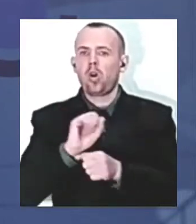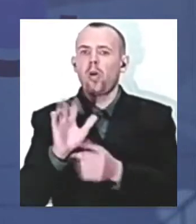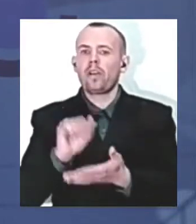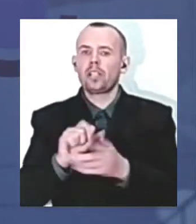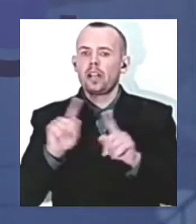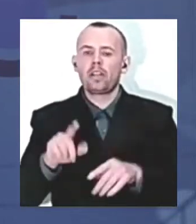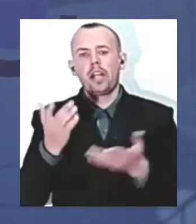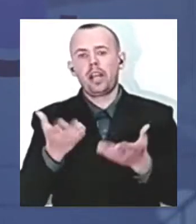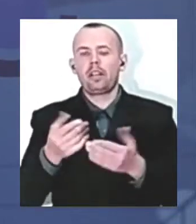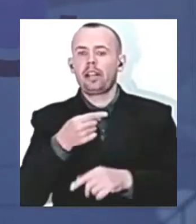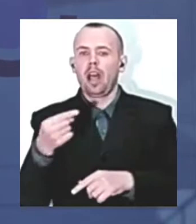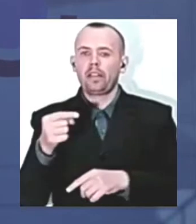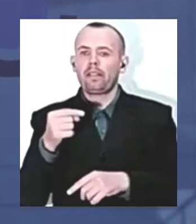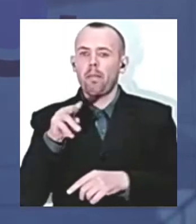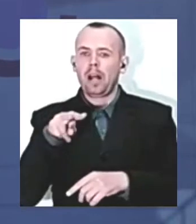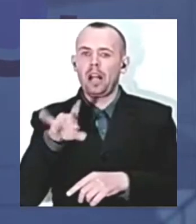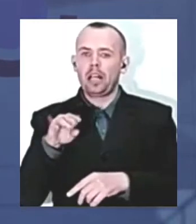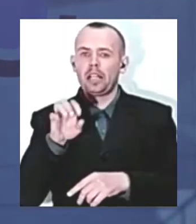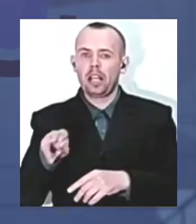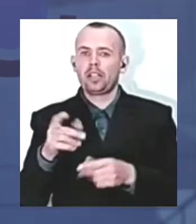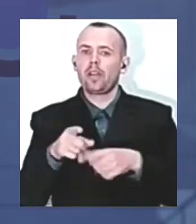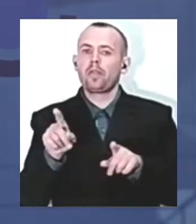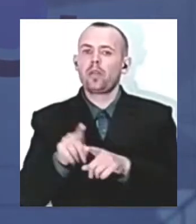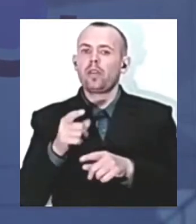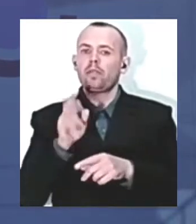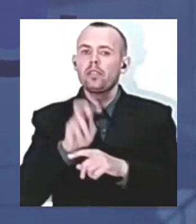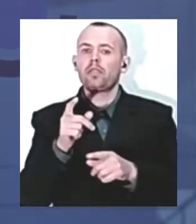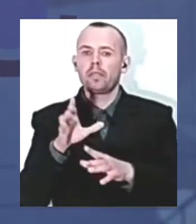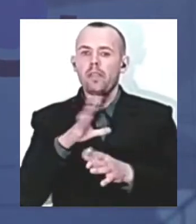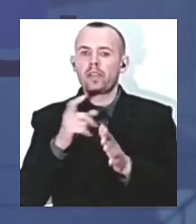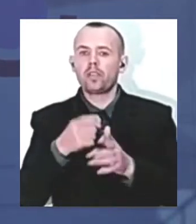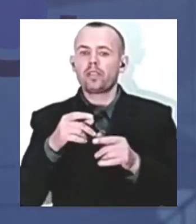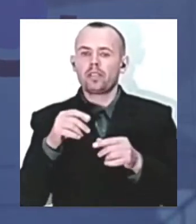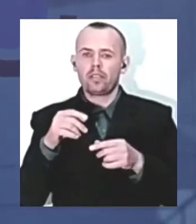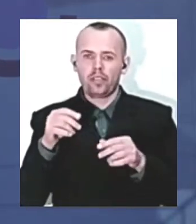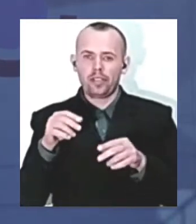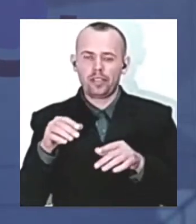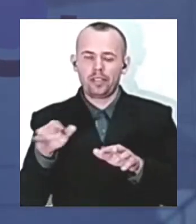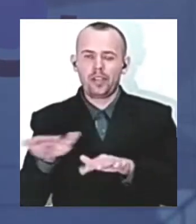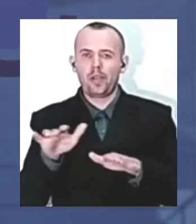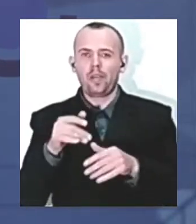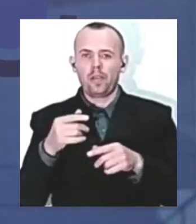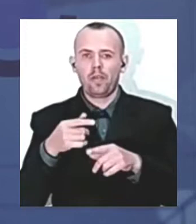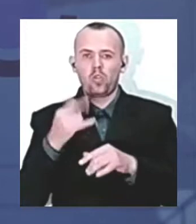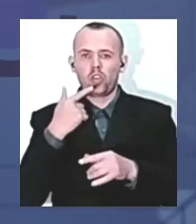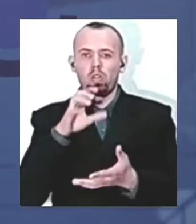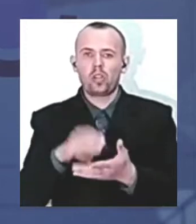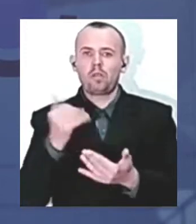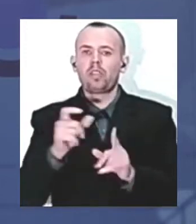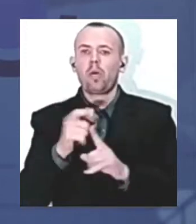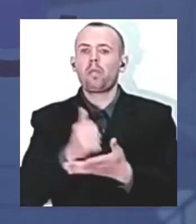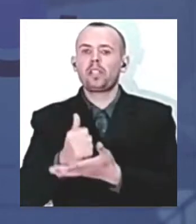ПЛР-тест. Такі умови адміністрація закладу ввела у зв'язку із дією правил червоної карантинної зони. За словами працівників, увесь персонал